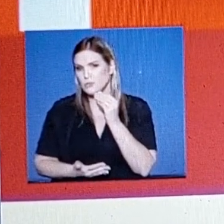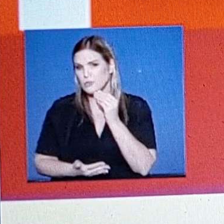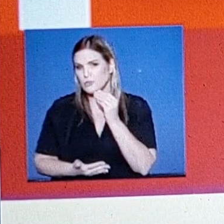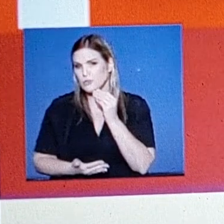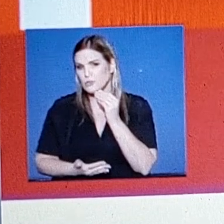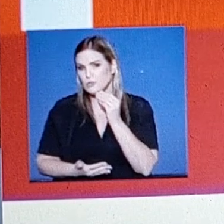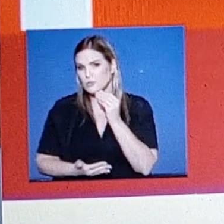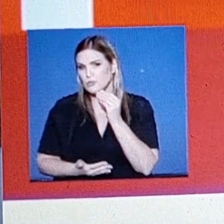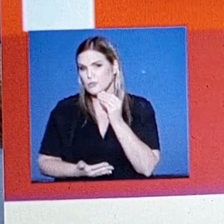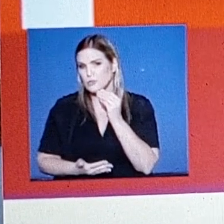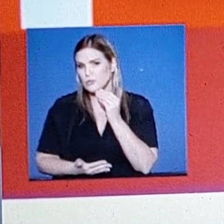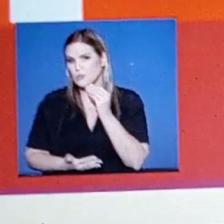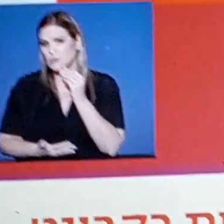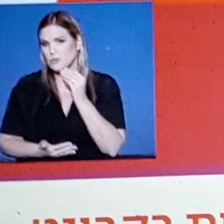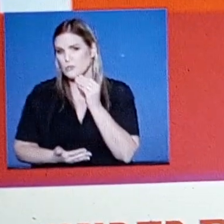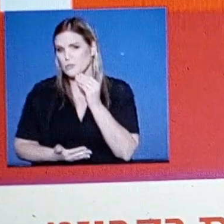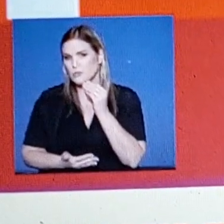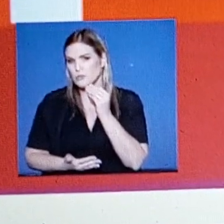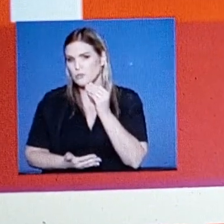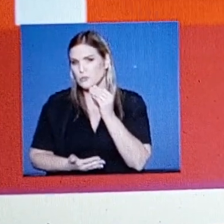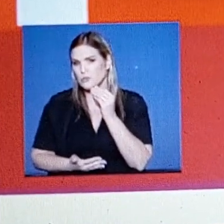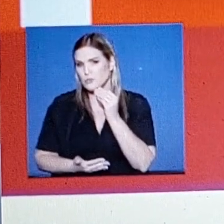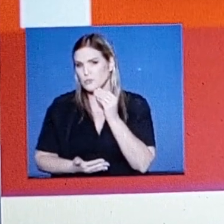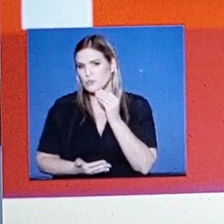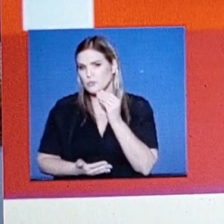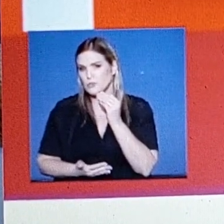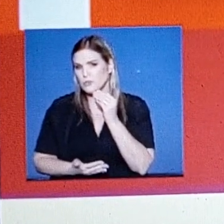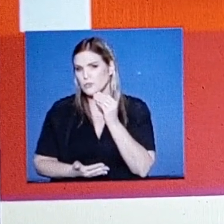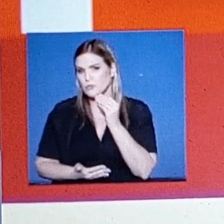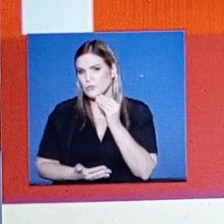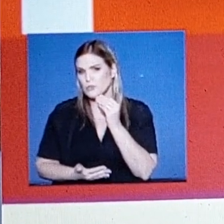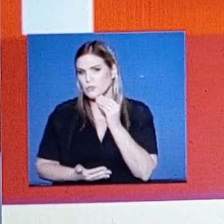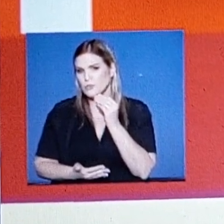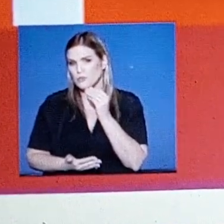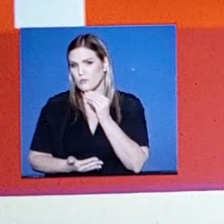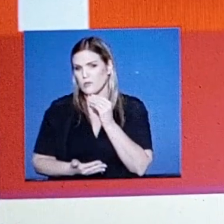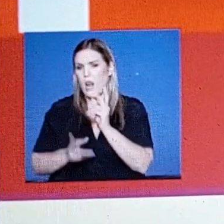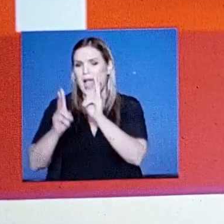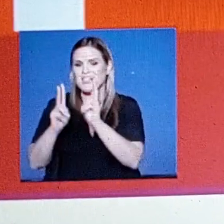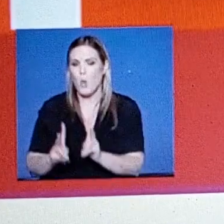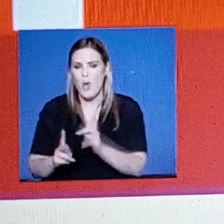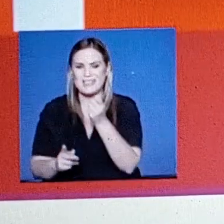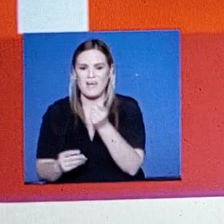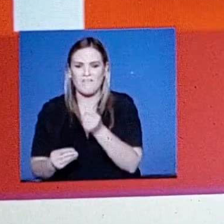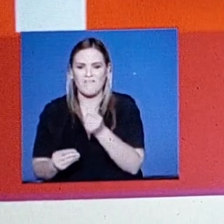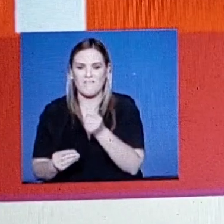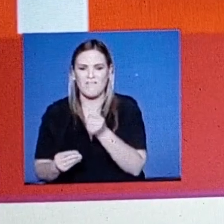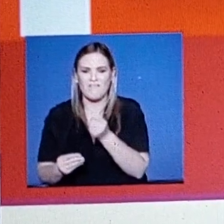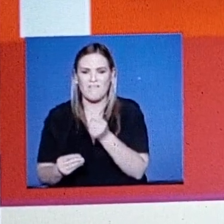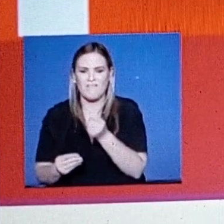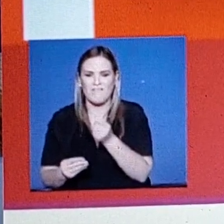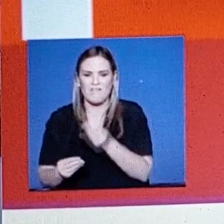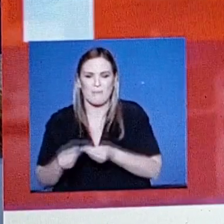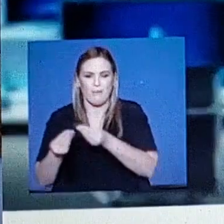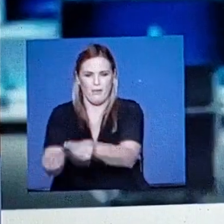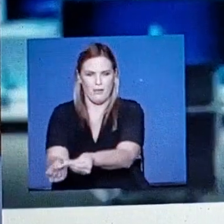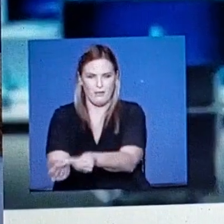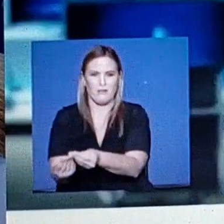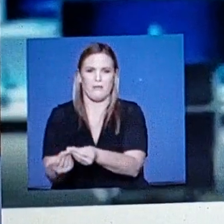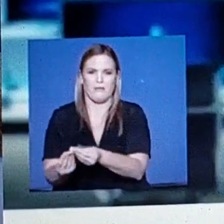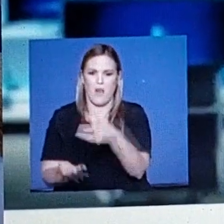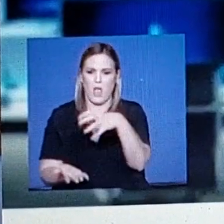d'arrêter, d'intercepter la transmission du financement à l'autorité